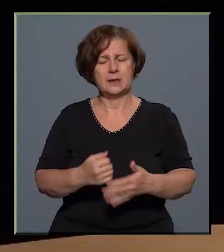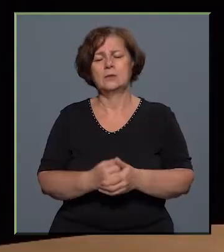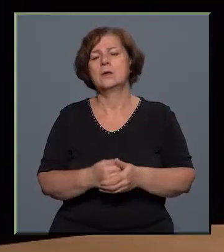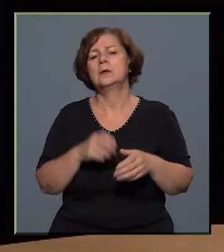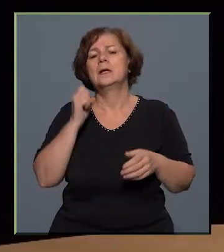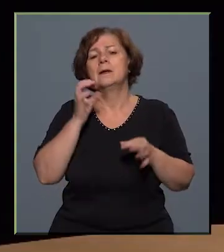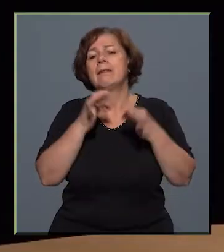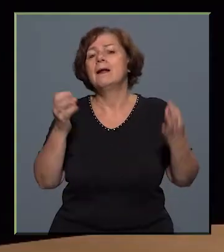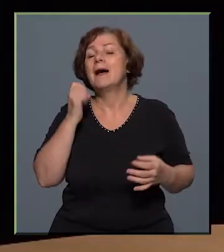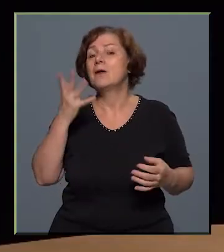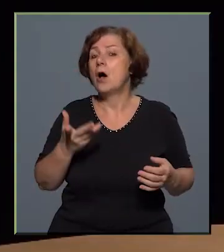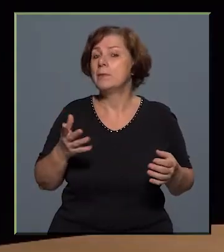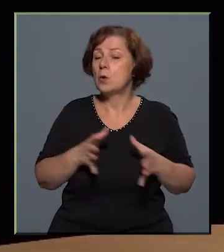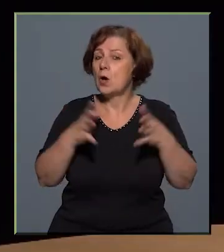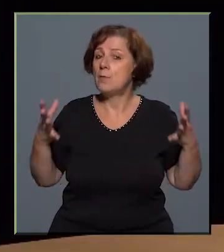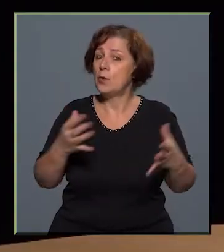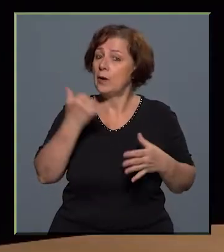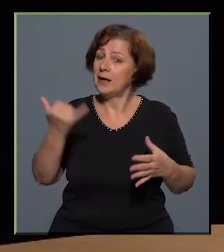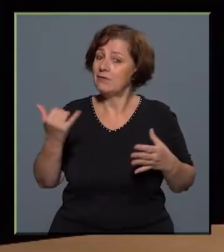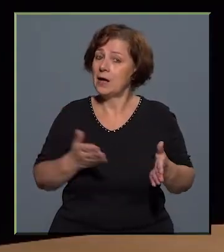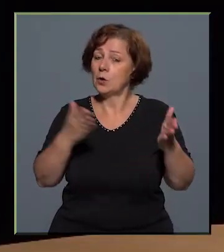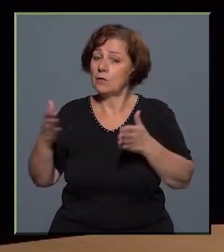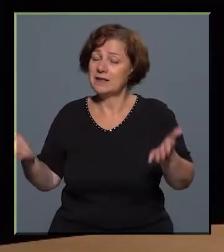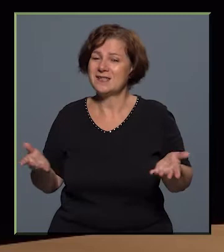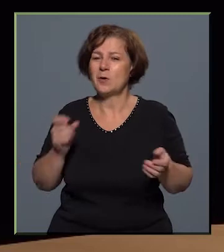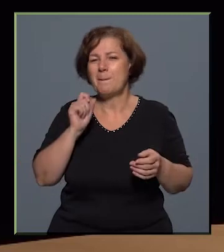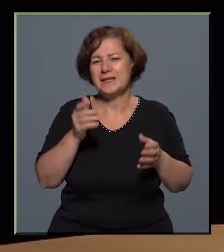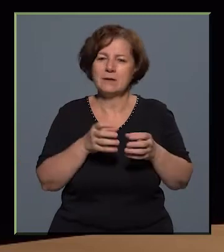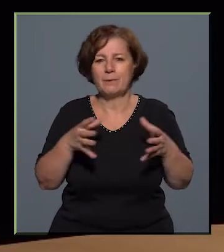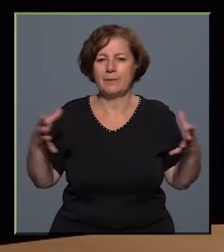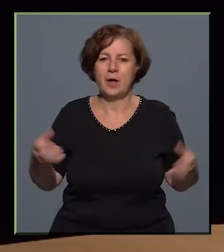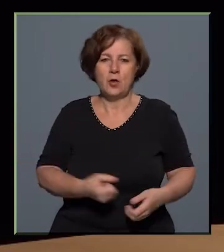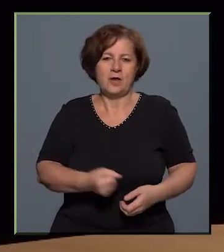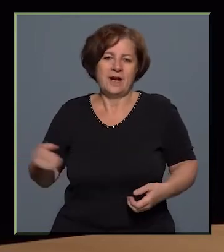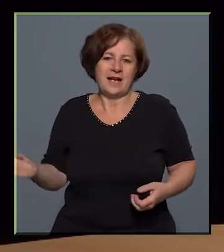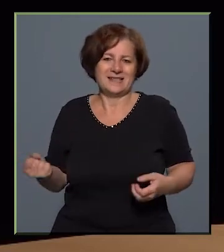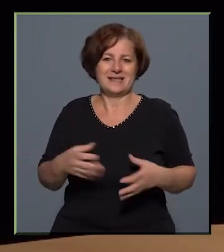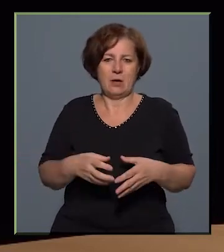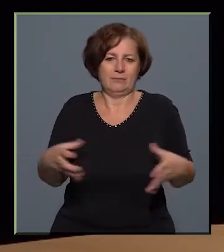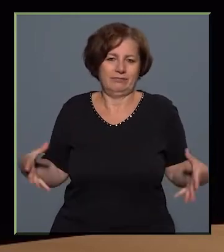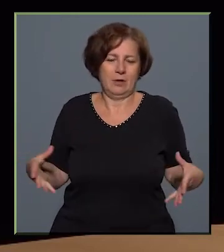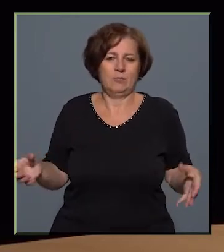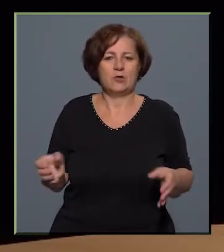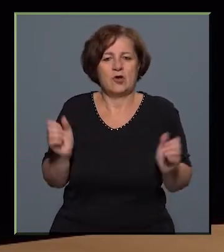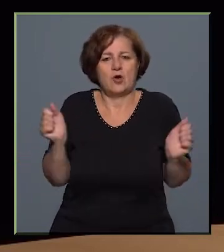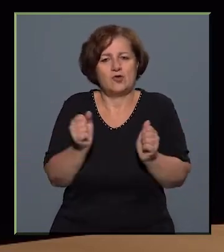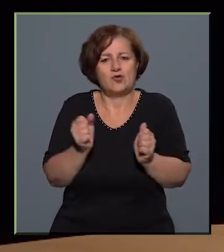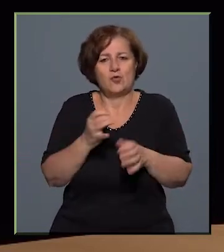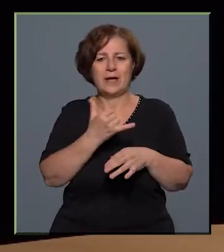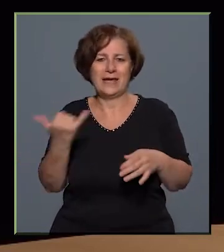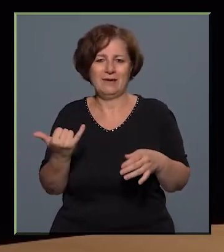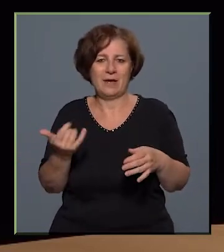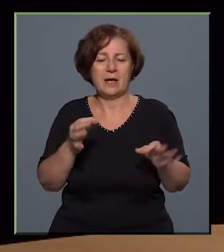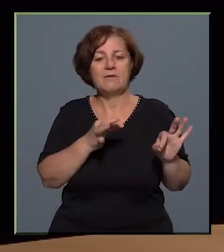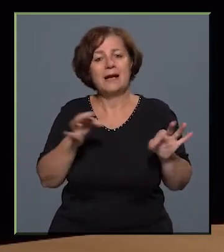Nyilván, amikor a bő esztendők következnek, akkor kicsit kiengedjük a nadrágszíjat. Most a szűk esztendők következnek, tehát fel kell